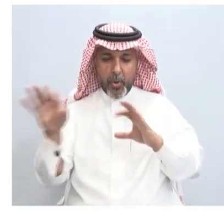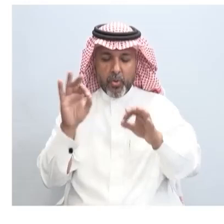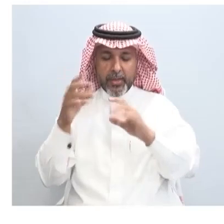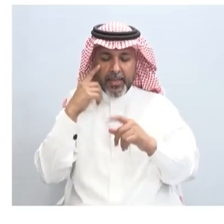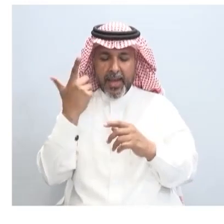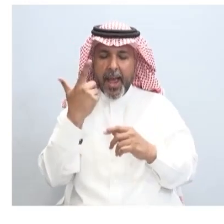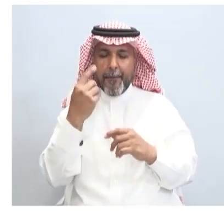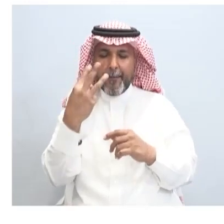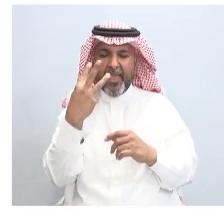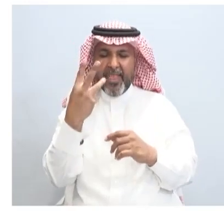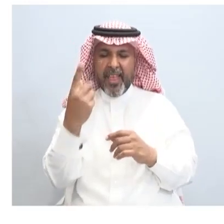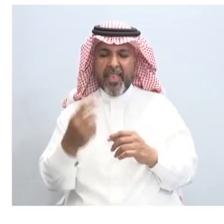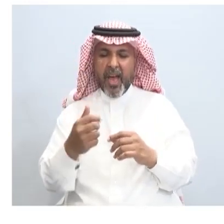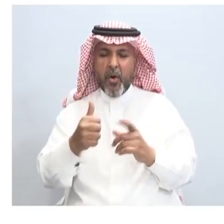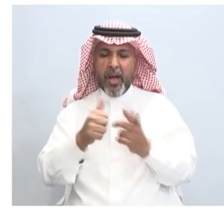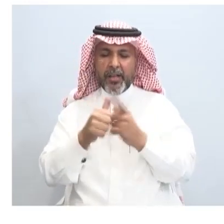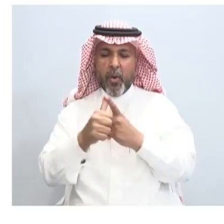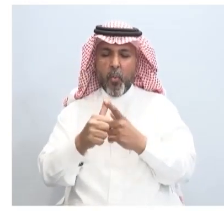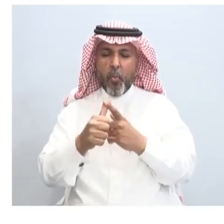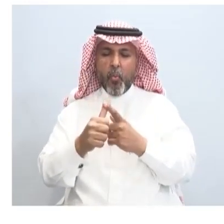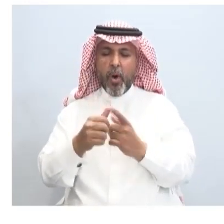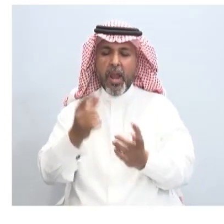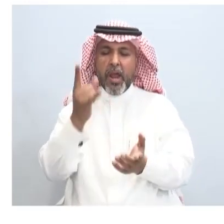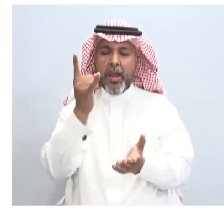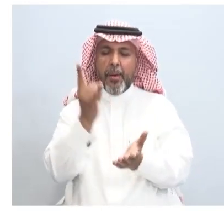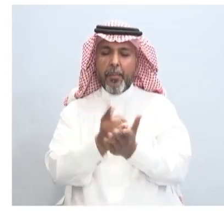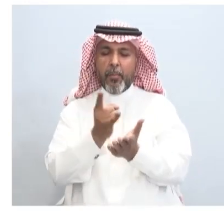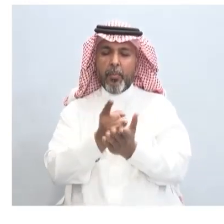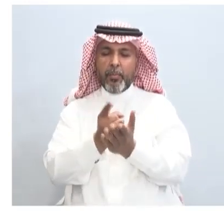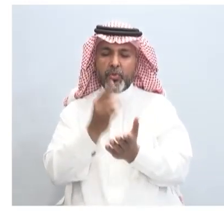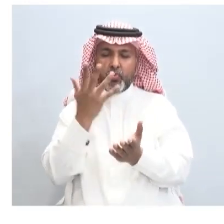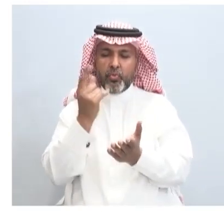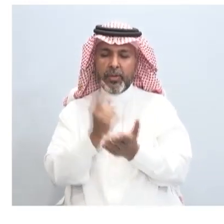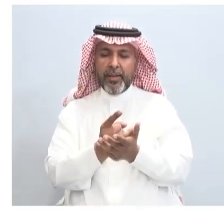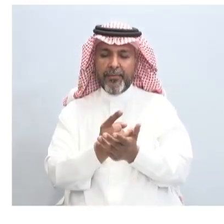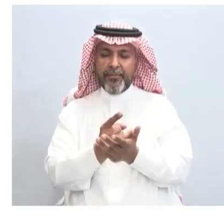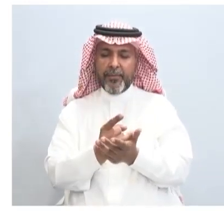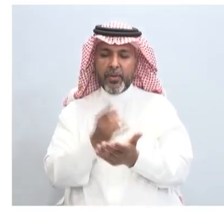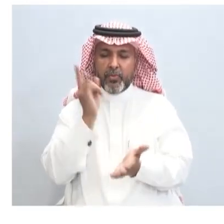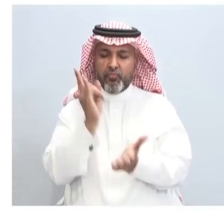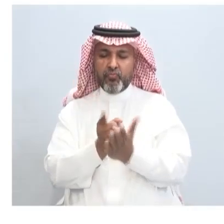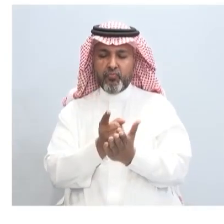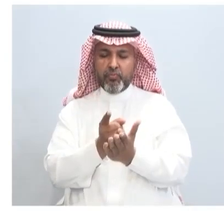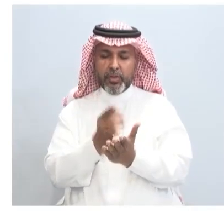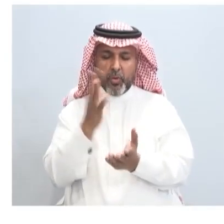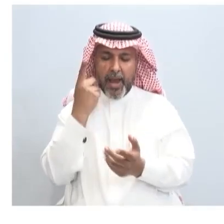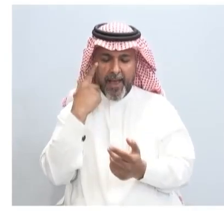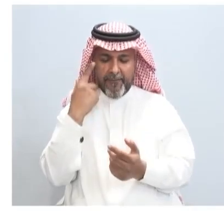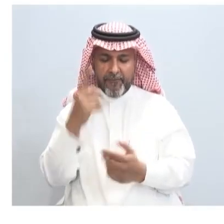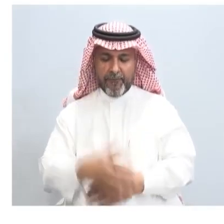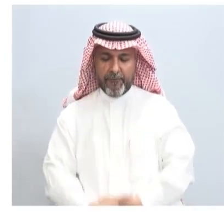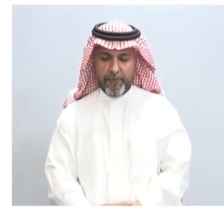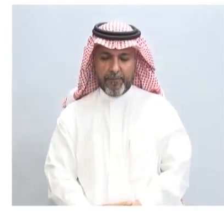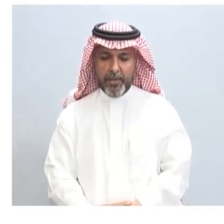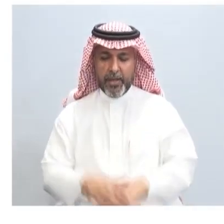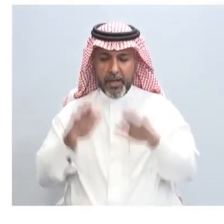هؤلاء الثلاثه رئيسا ونائبا للرئيس وامينا للسر على الترتيب فالسؤال هنا يهمني لان الرئيس يختلف عن النائب الرئيس